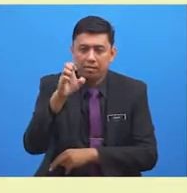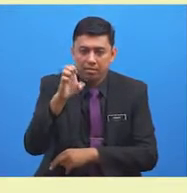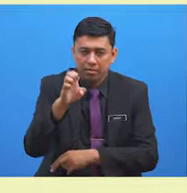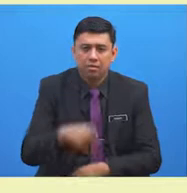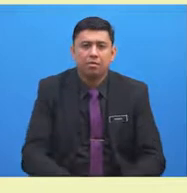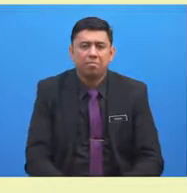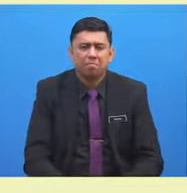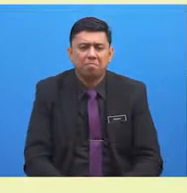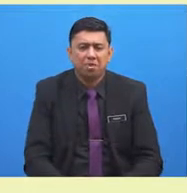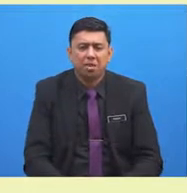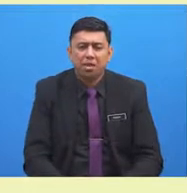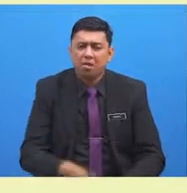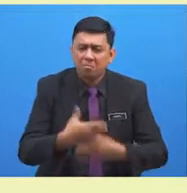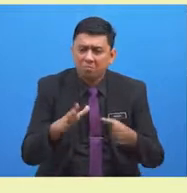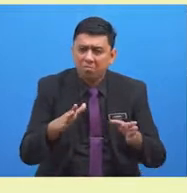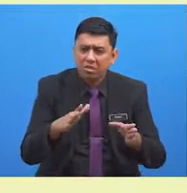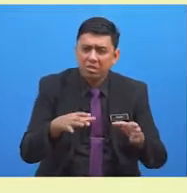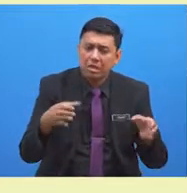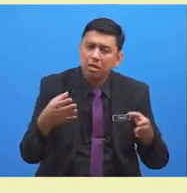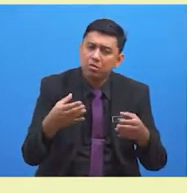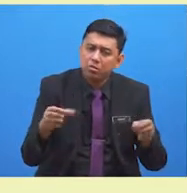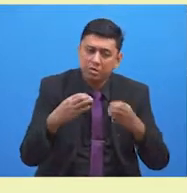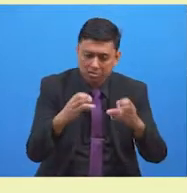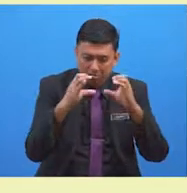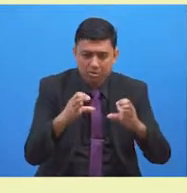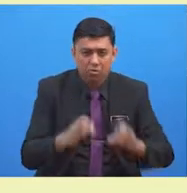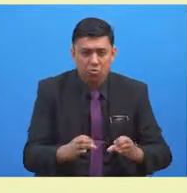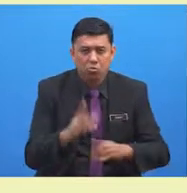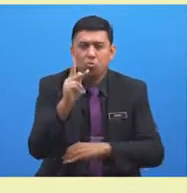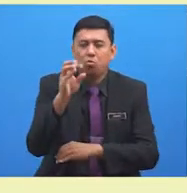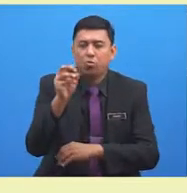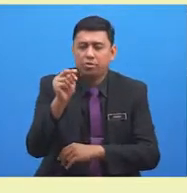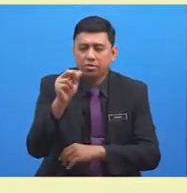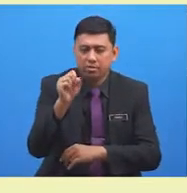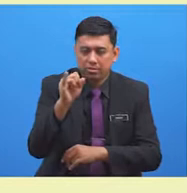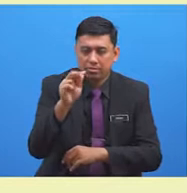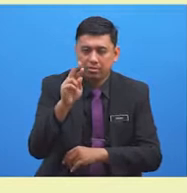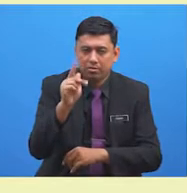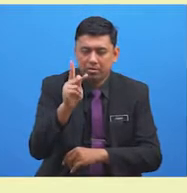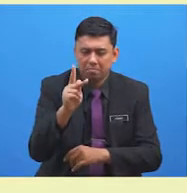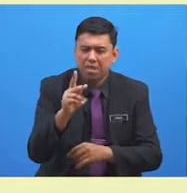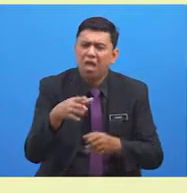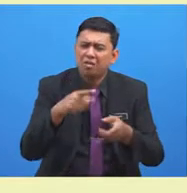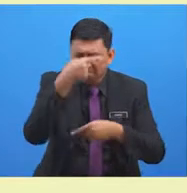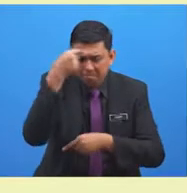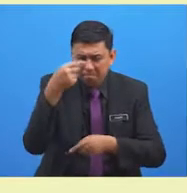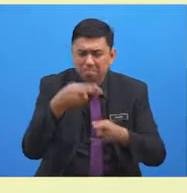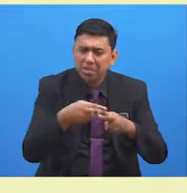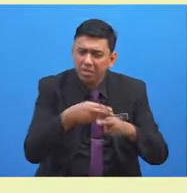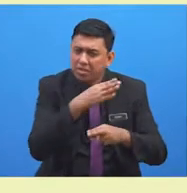ini, diafragma akan kontrak secara konsentrik menyebabkan ia memendek serta